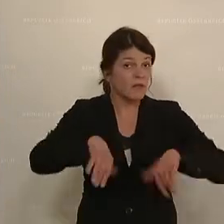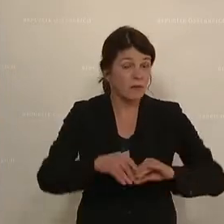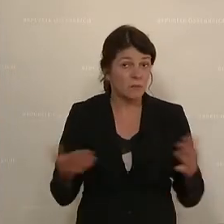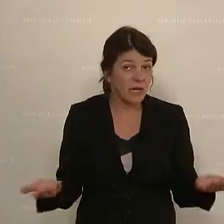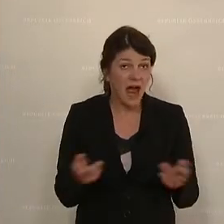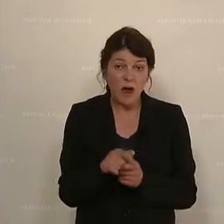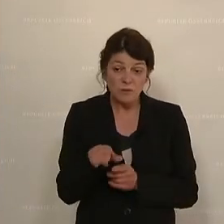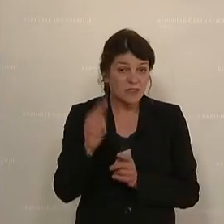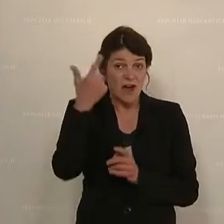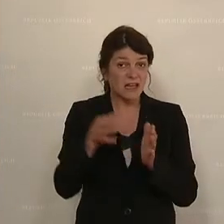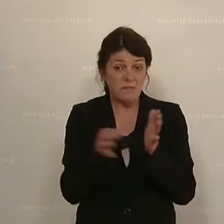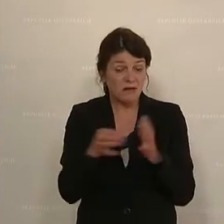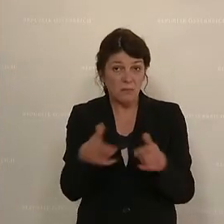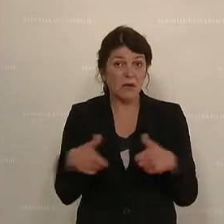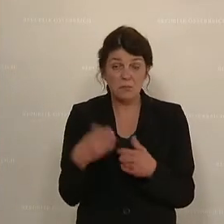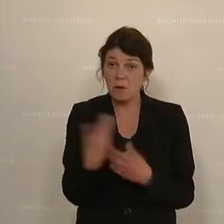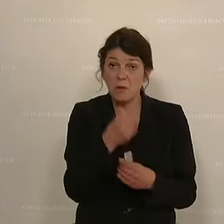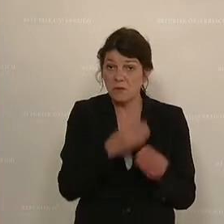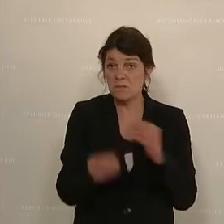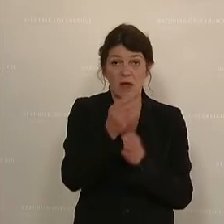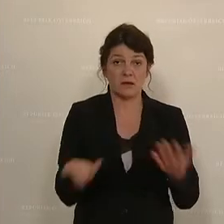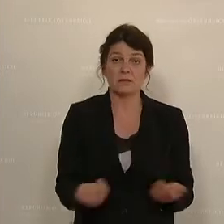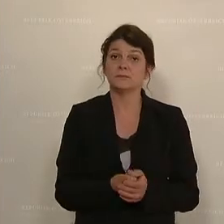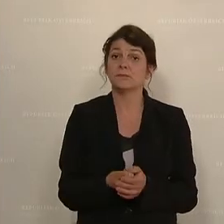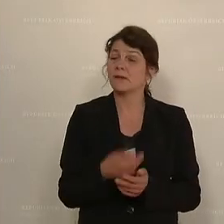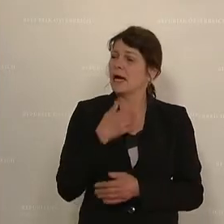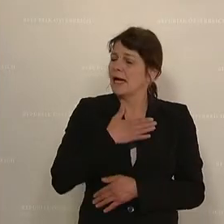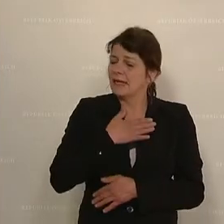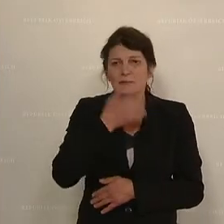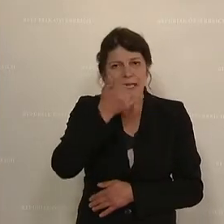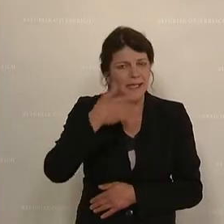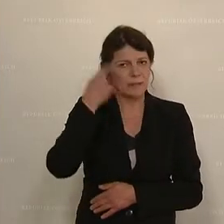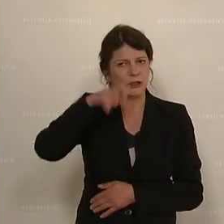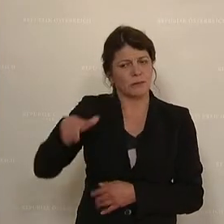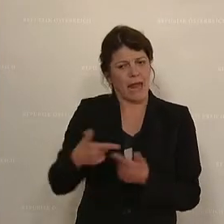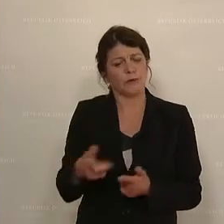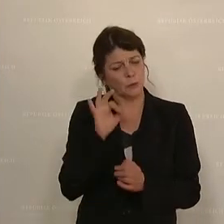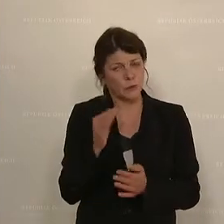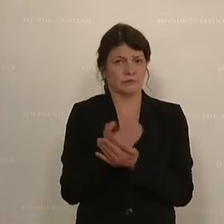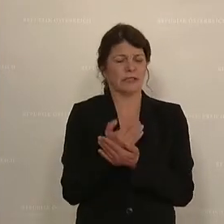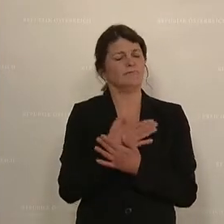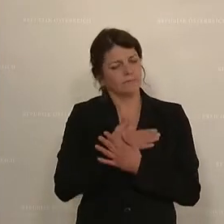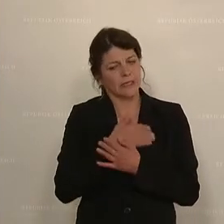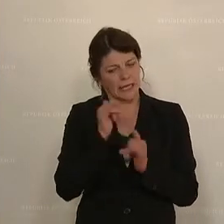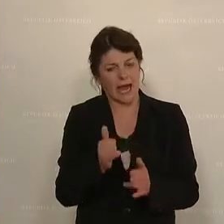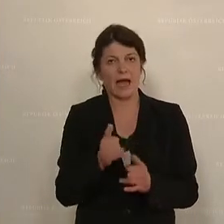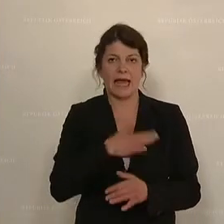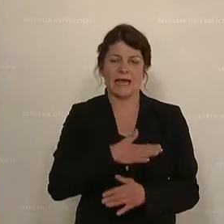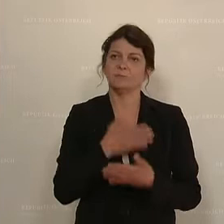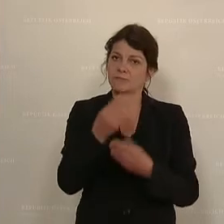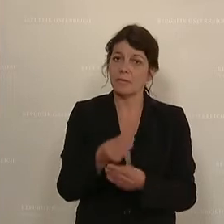diesem zweiten Maßnahmenpaket nichts verdienen. Ich gönne ja jedem in diesem Land, der ein gutes Einkommen hat, aber die